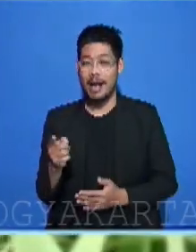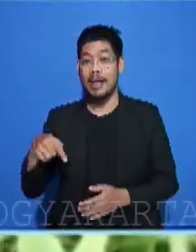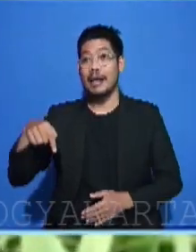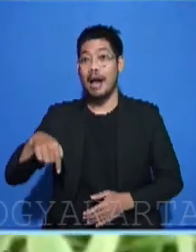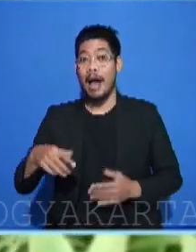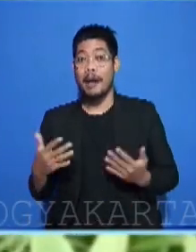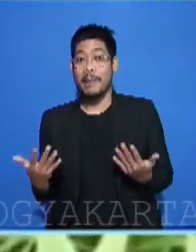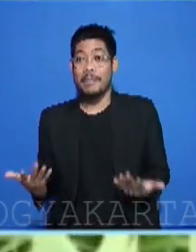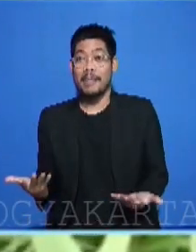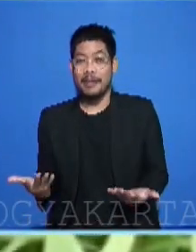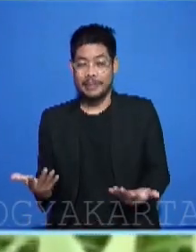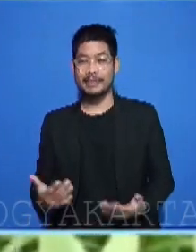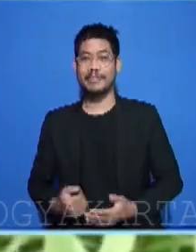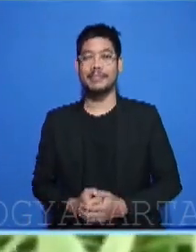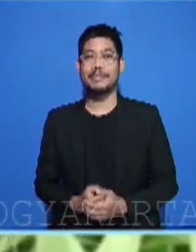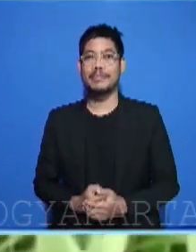selopetengah